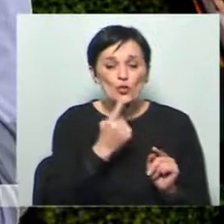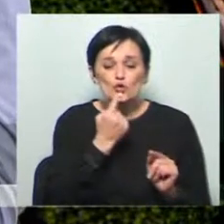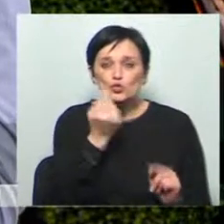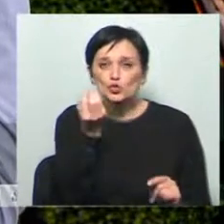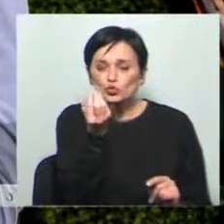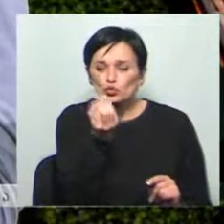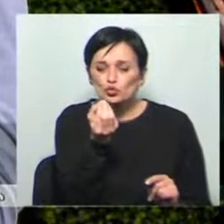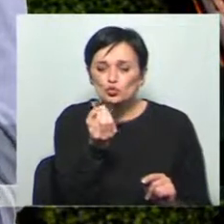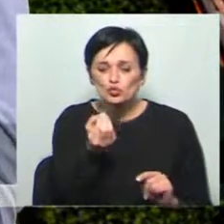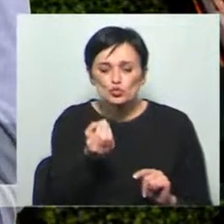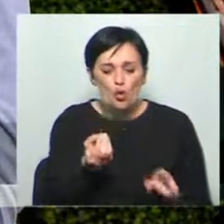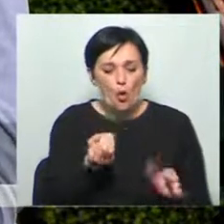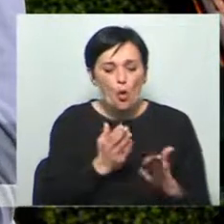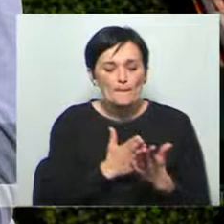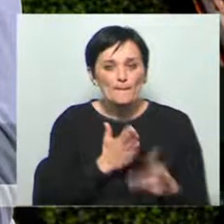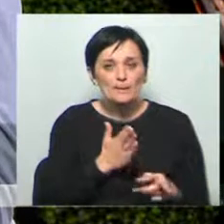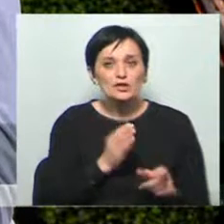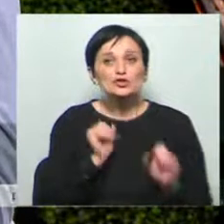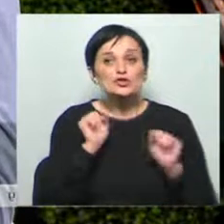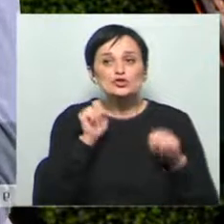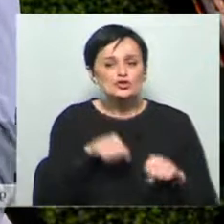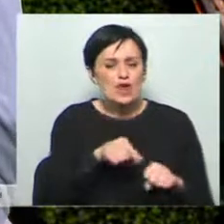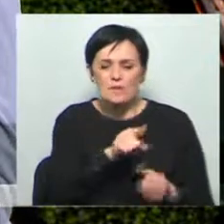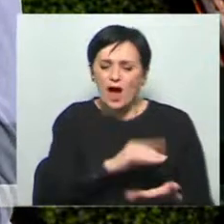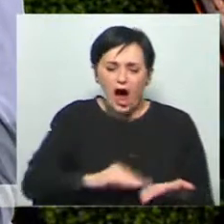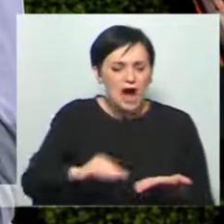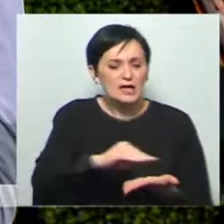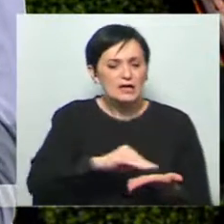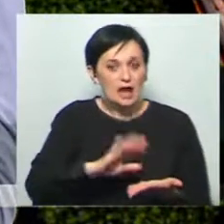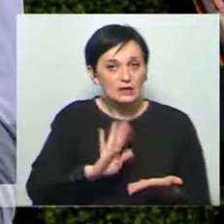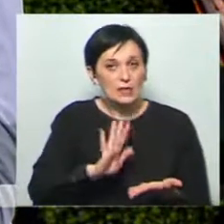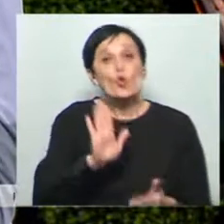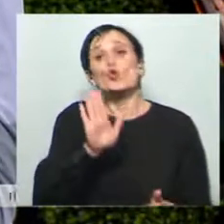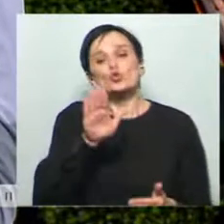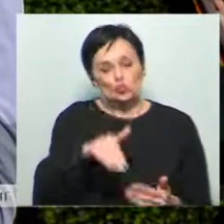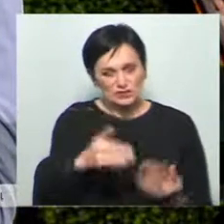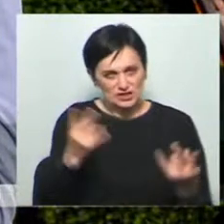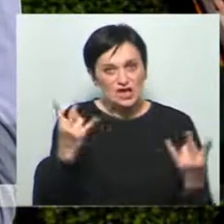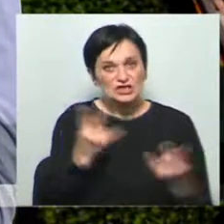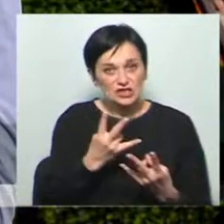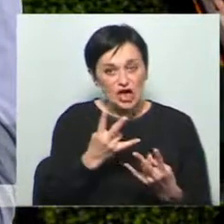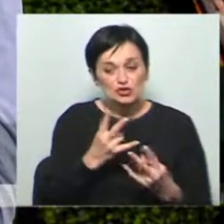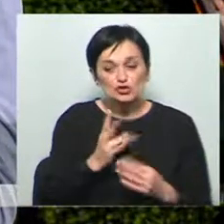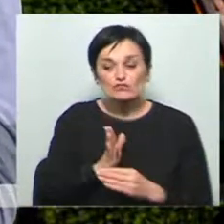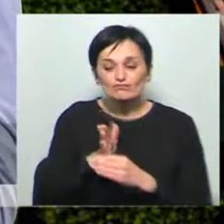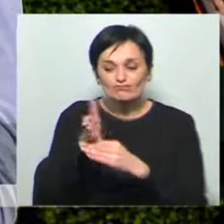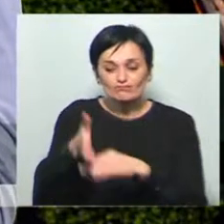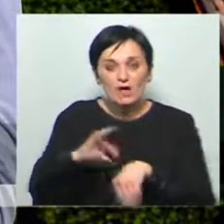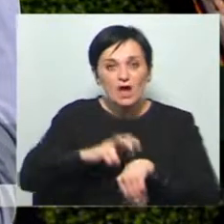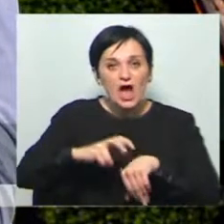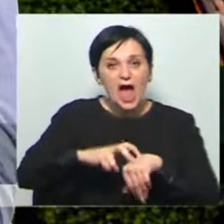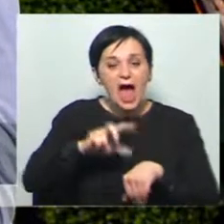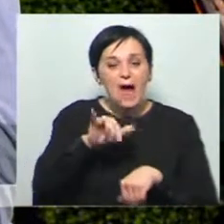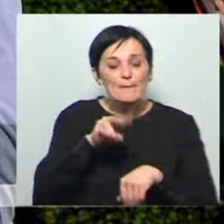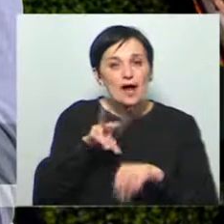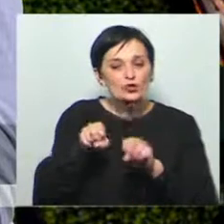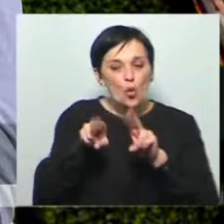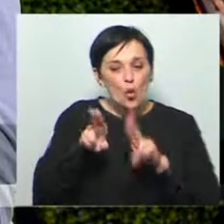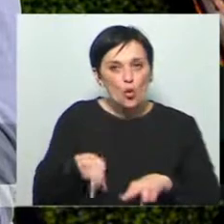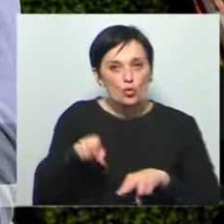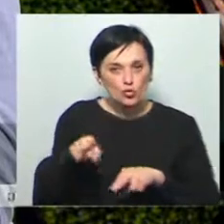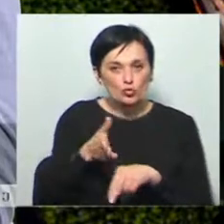რომელიც შეიძლება აღარც განმეორდეს, თუმცა საჭიროა ჰემატოლოგთან კონსულტაცია და რაღაც გარკვეული ნიუანსებზე